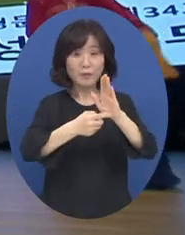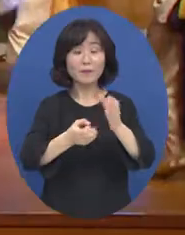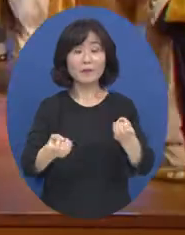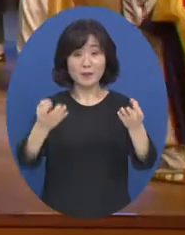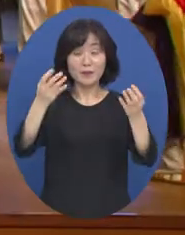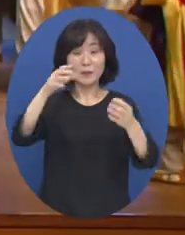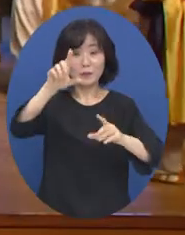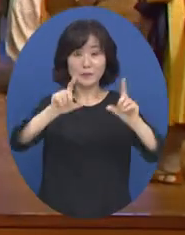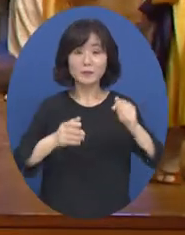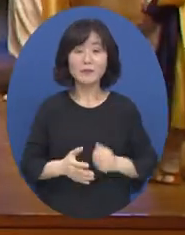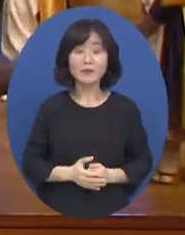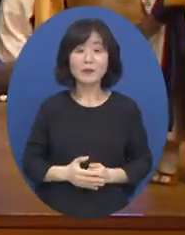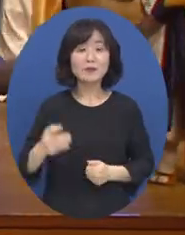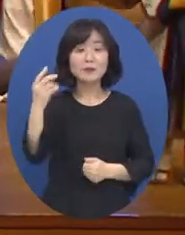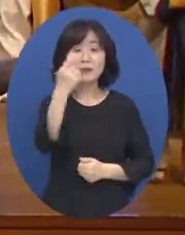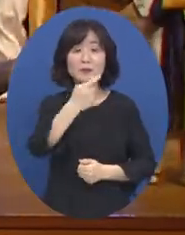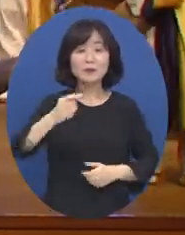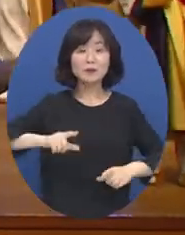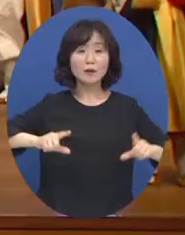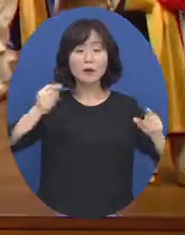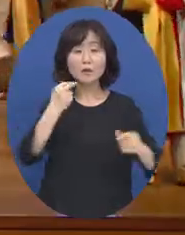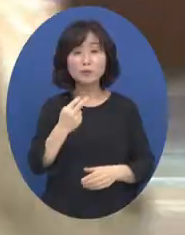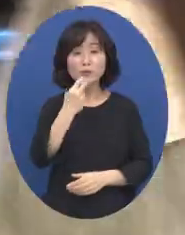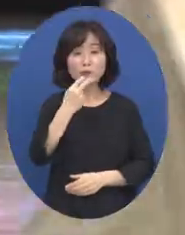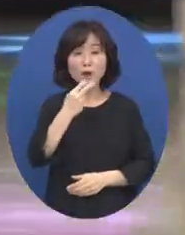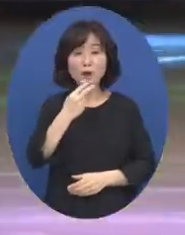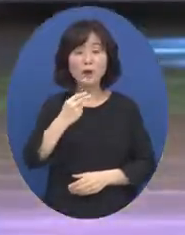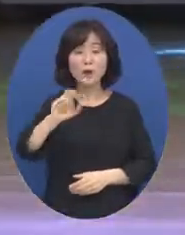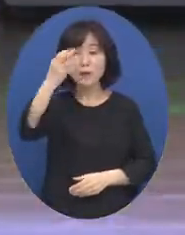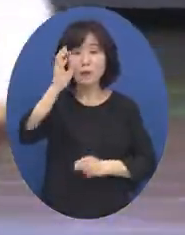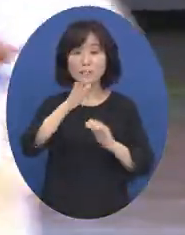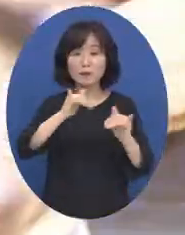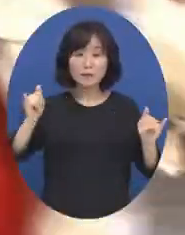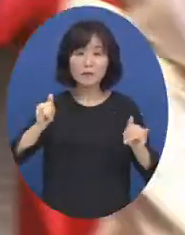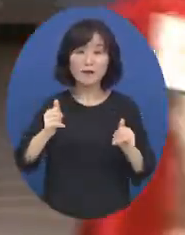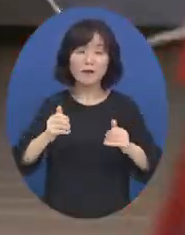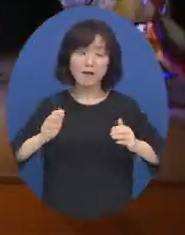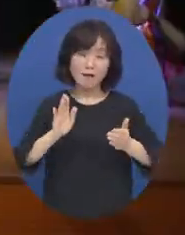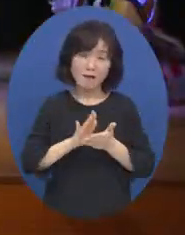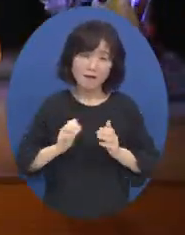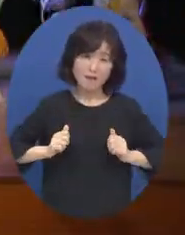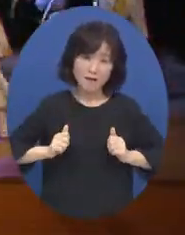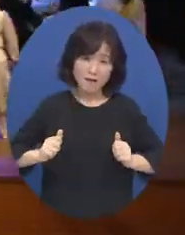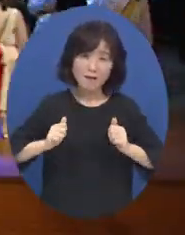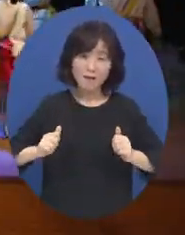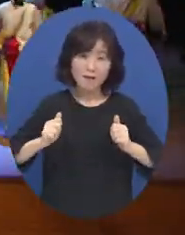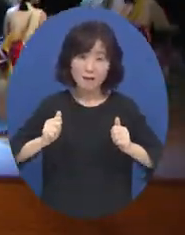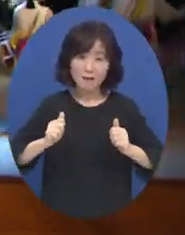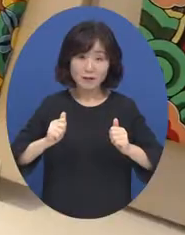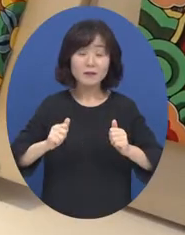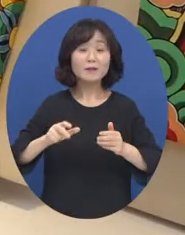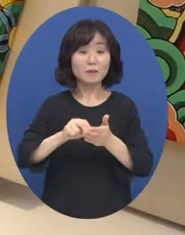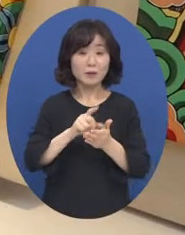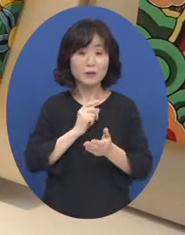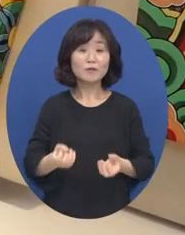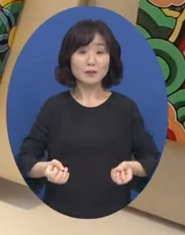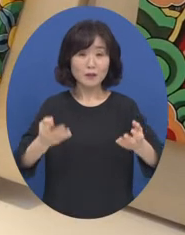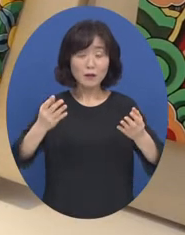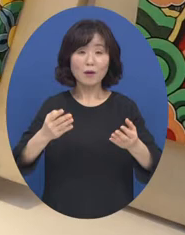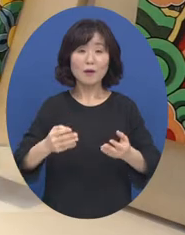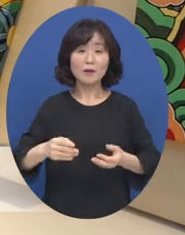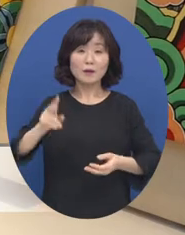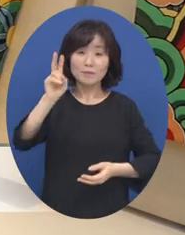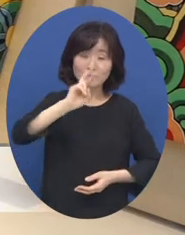현장입니다. 천년의 숨결 명인열전이라는 주제로 진행된 이번 대축제에선 공연 기술과 음악,